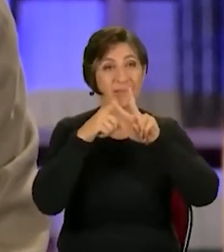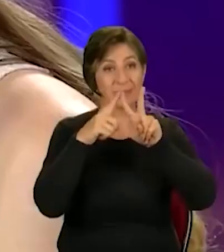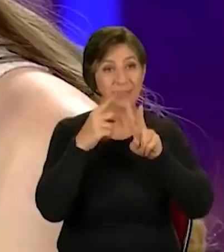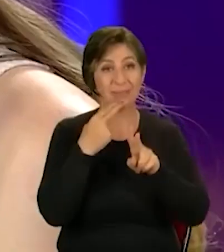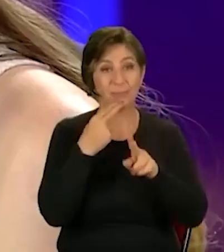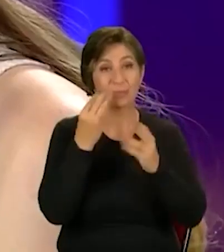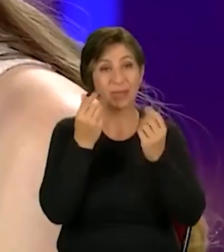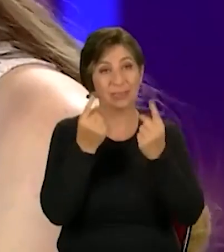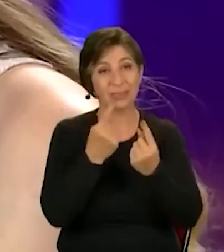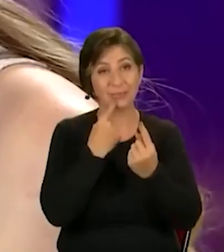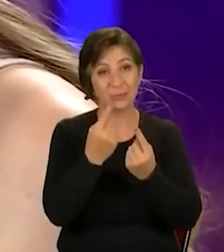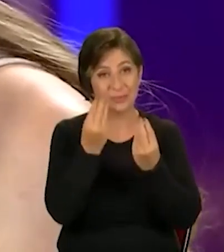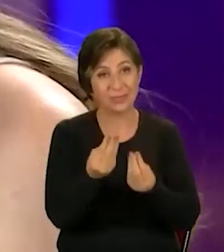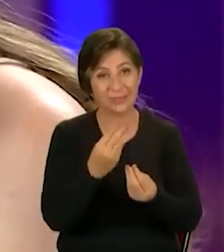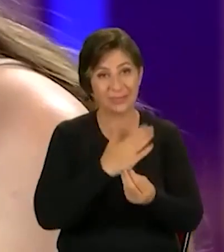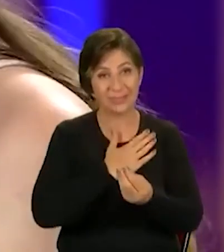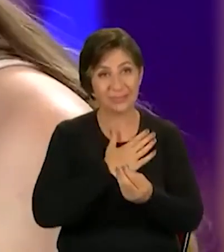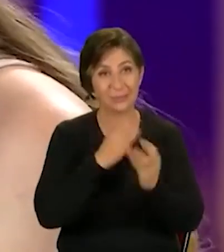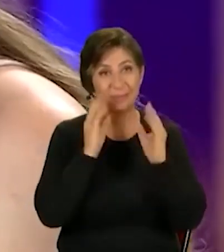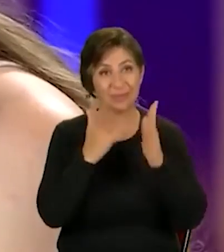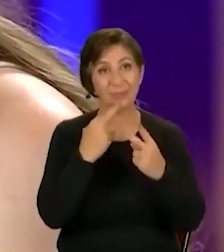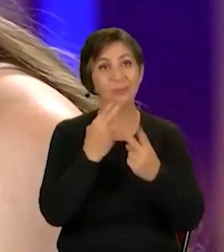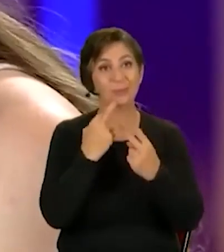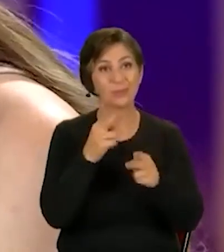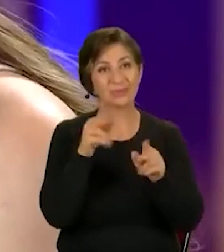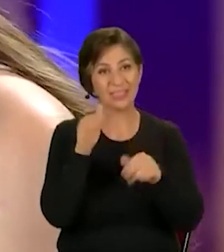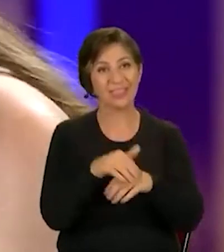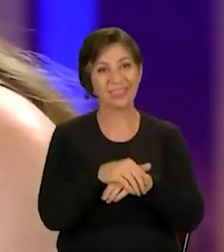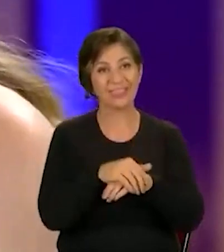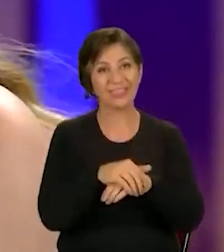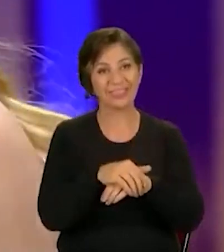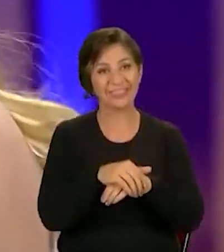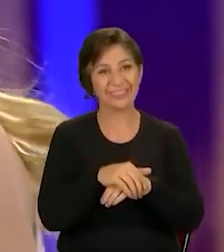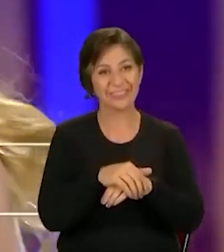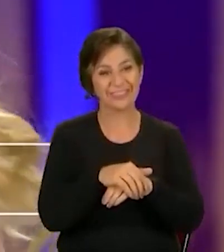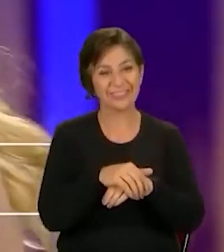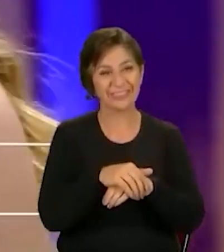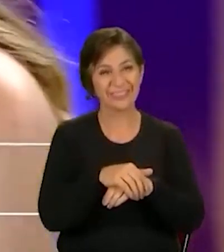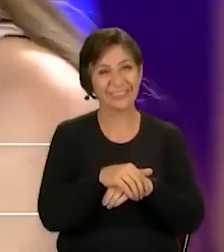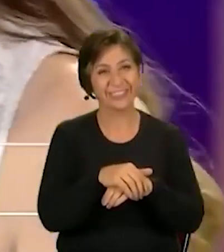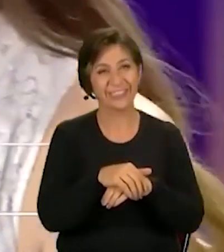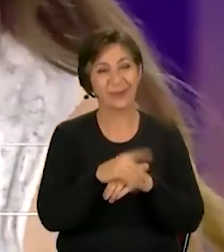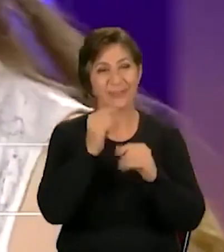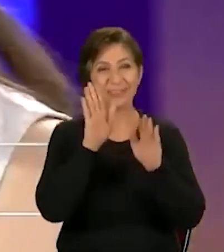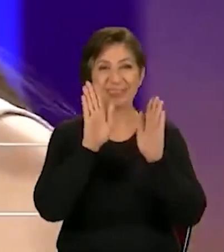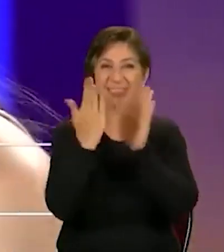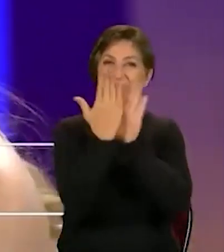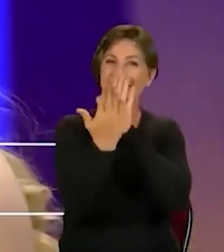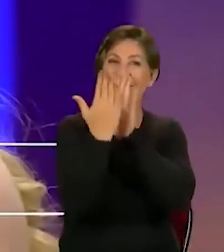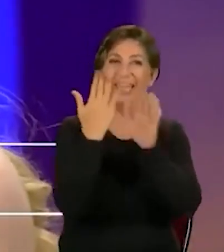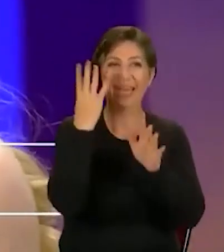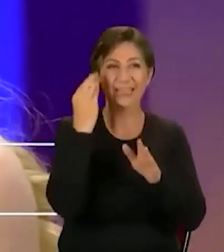özür dilerim, az söz hakkı verdim. Estağfurullah, ben çok konuşmuşum gibi geliyor bana ama. Yani biraz manipülatif de